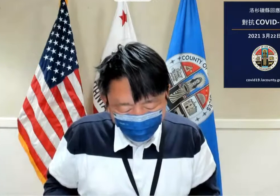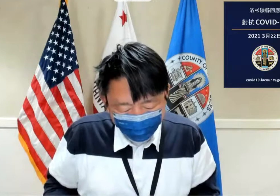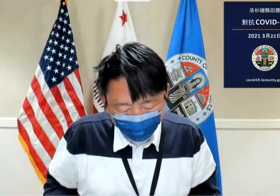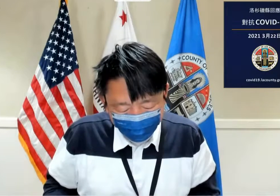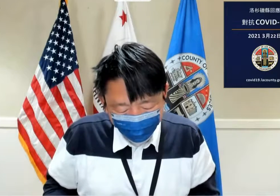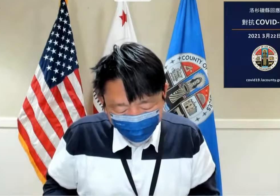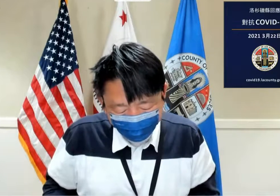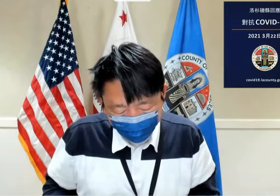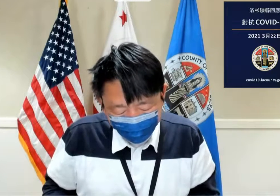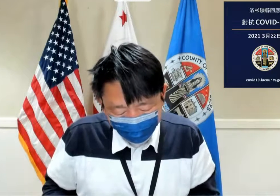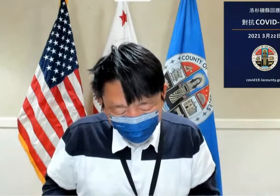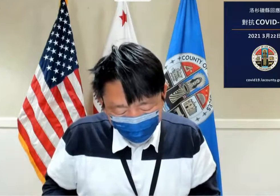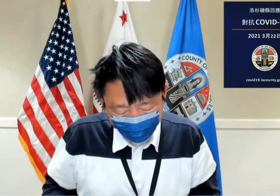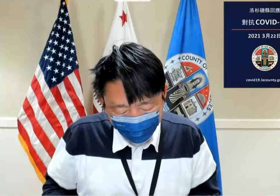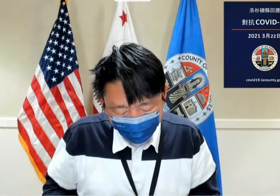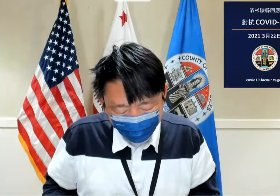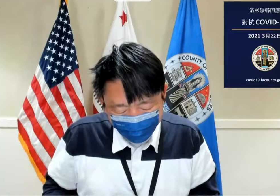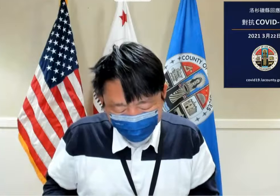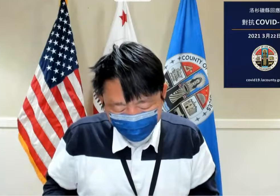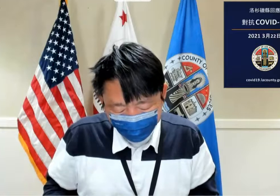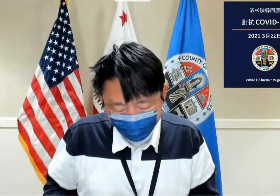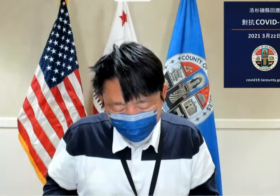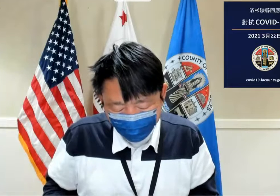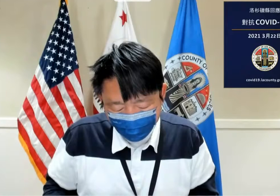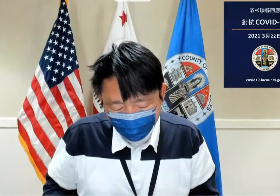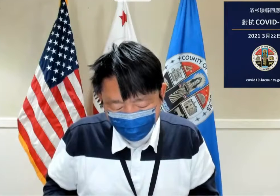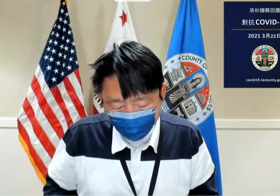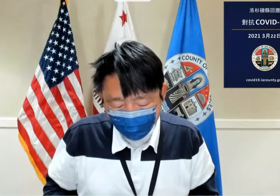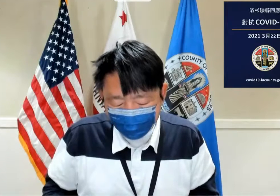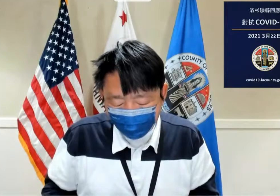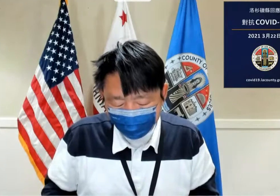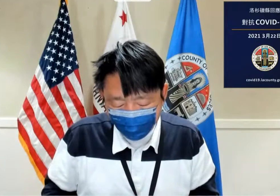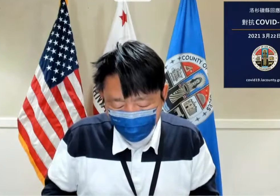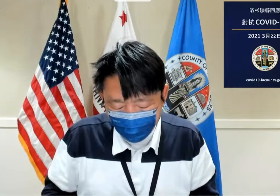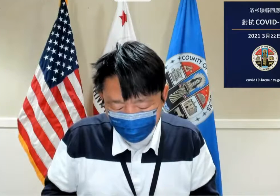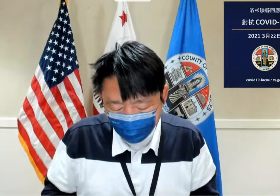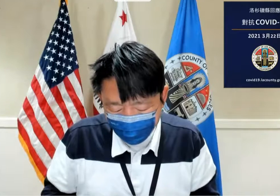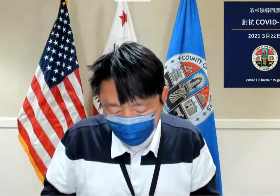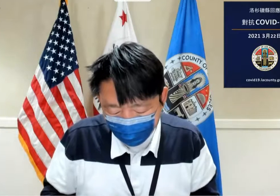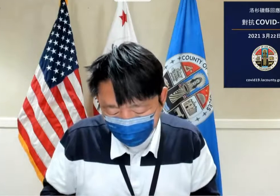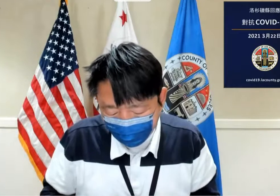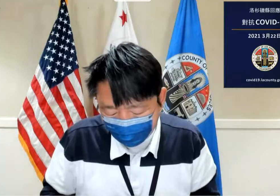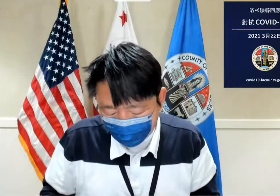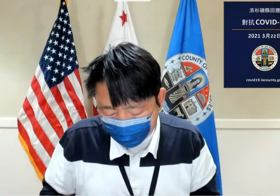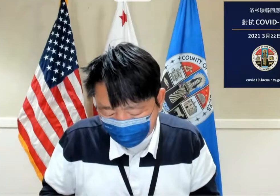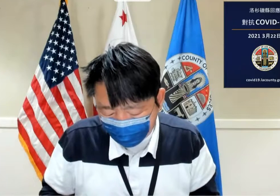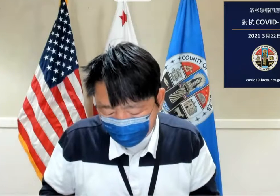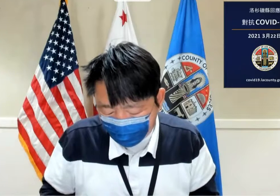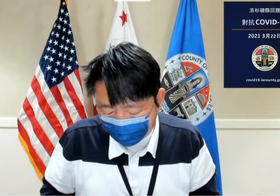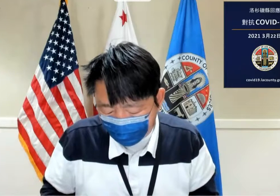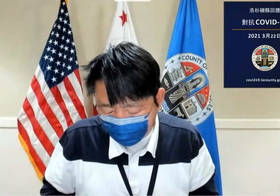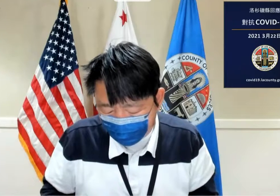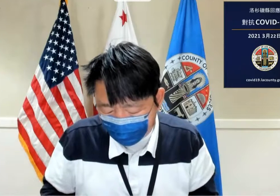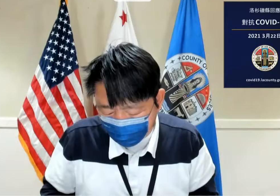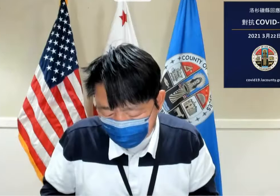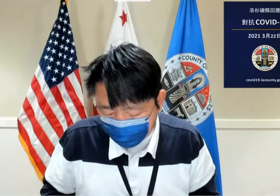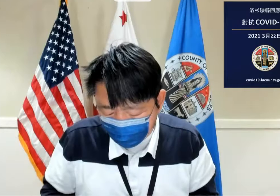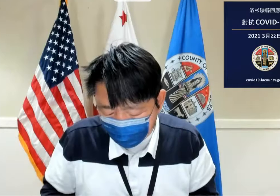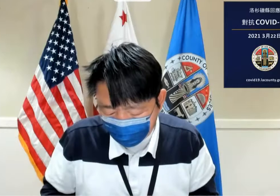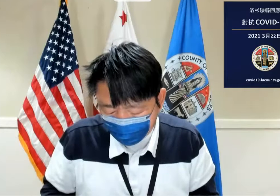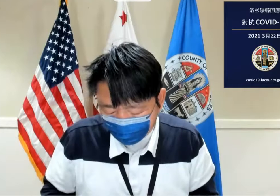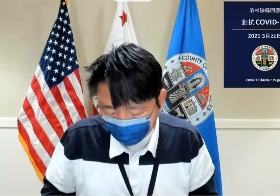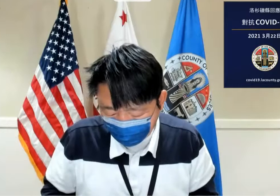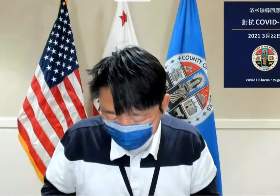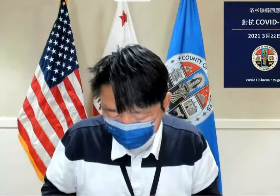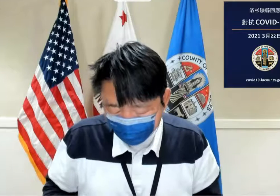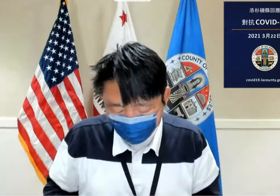在过渡到州政府的疫苗接种系统过程中，所有375个县内的疫苗接种点将会继